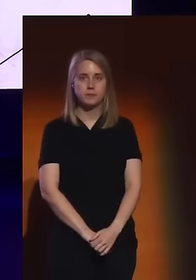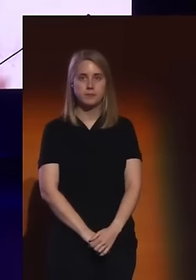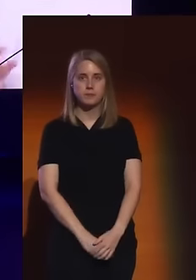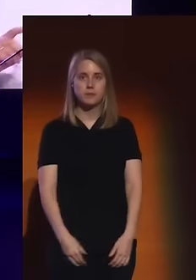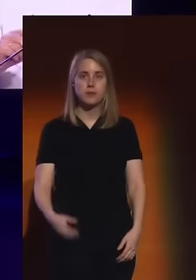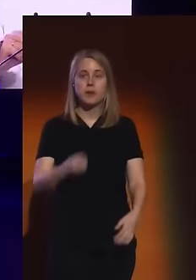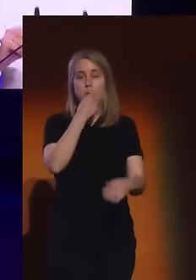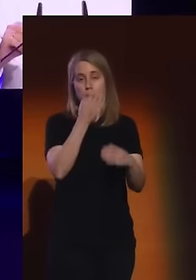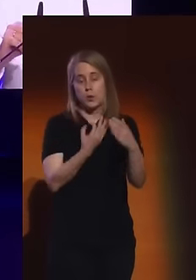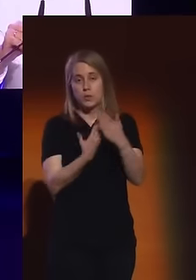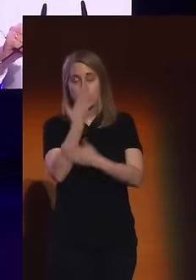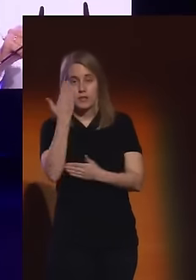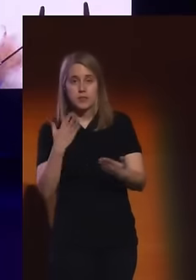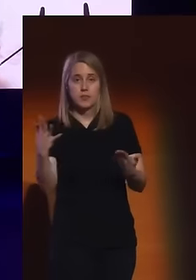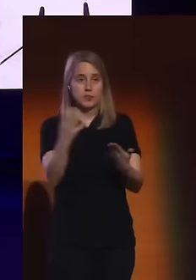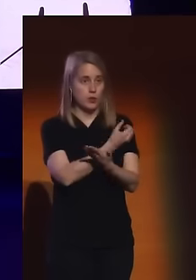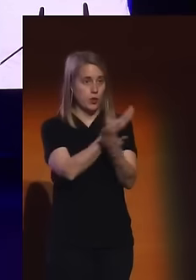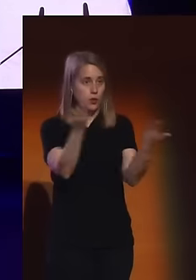ardón